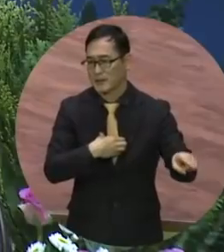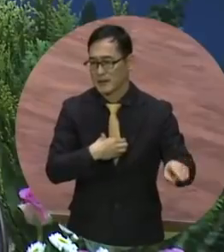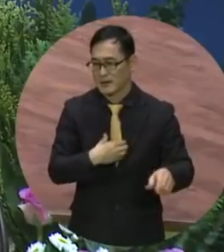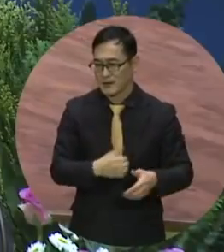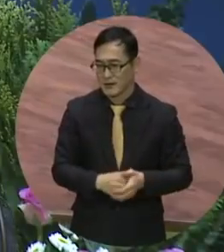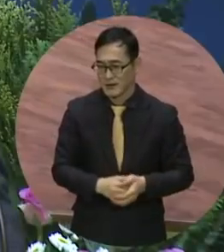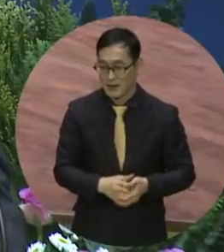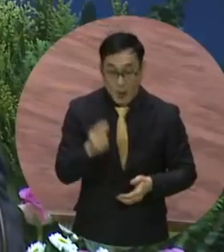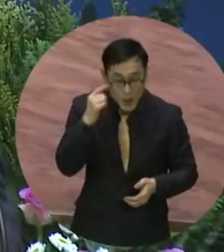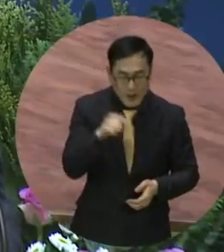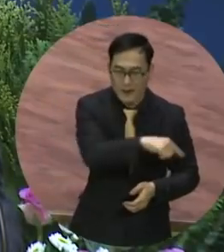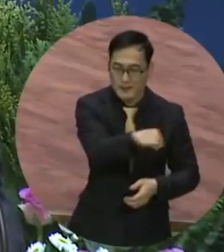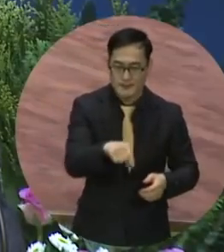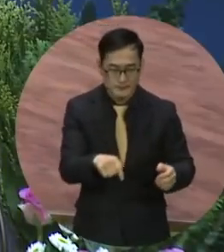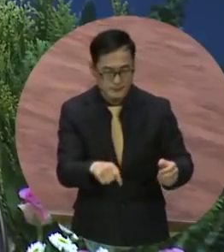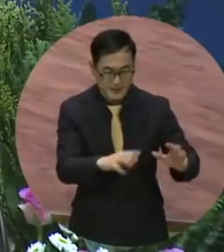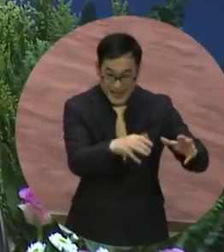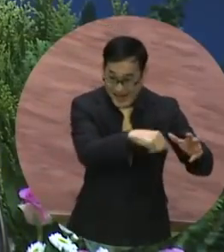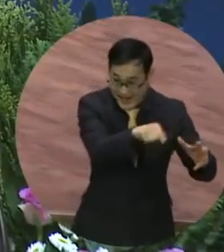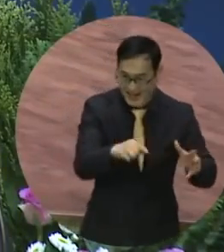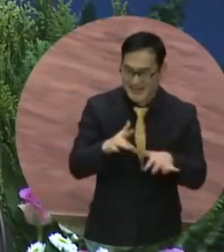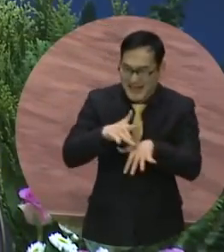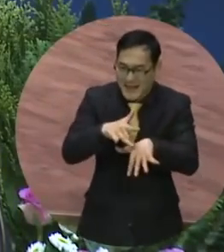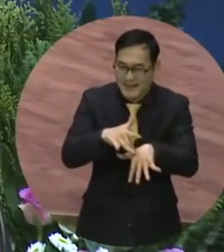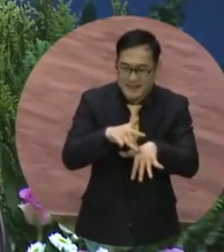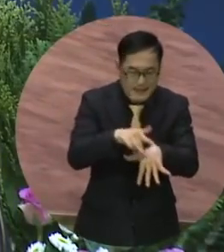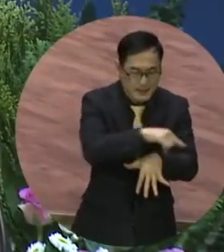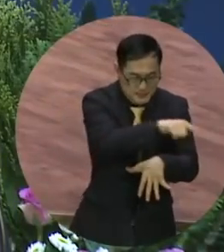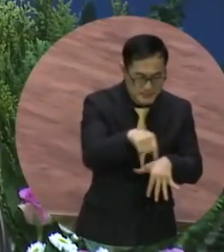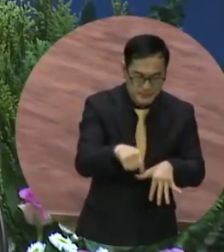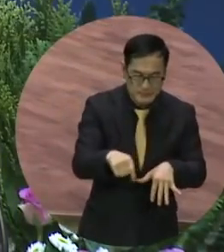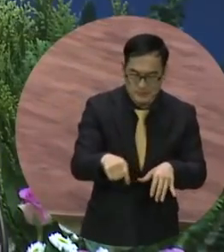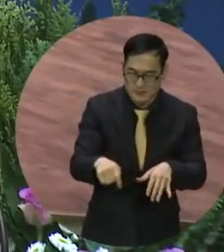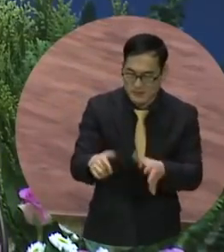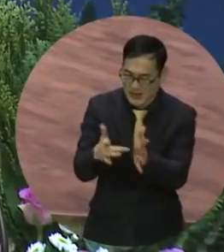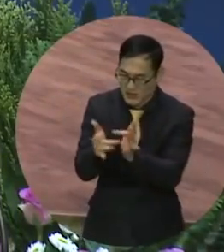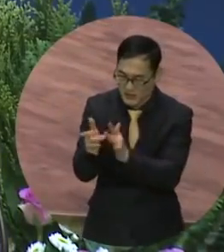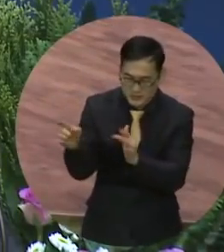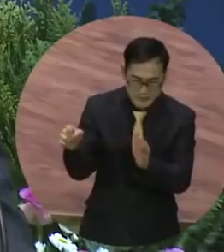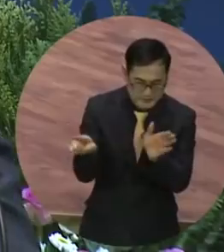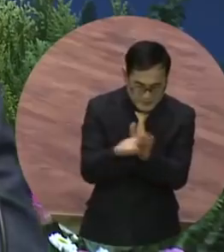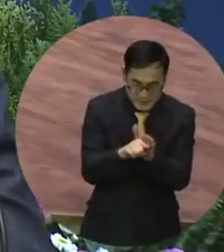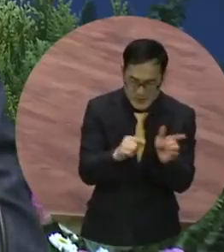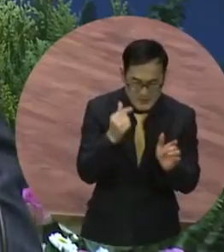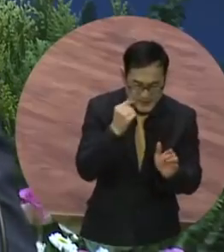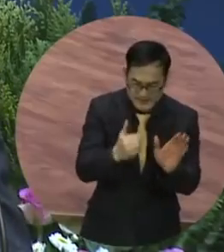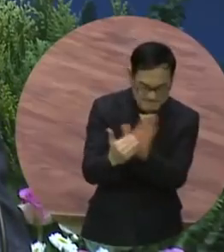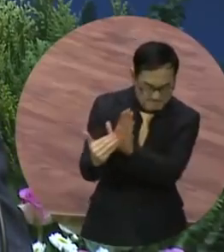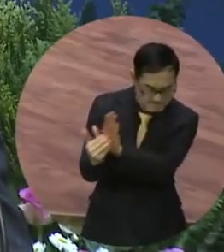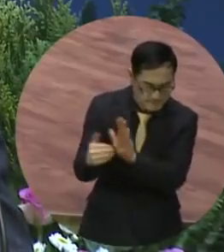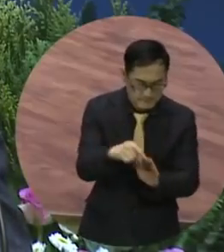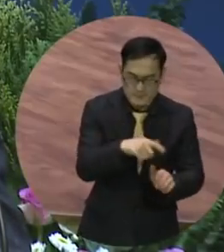중요한데. 우리나라에는 어? 김씨 왕조 왕국인데 뭐 하나님 어디 예수가 어디서?